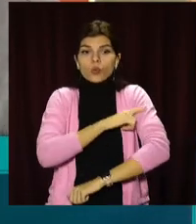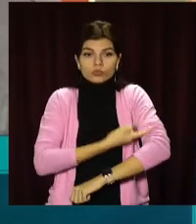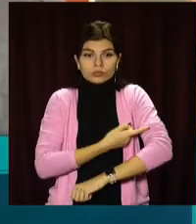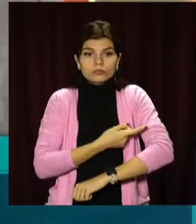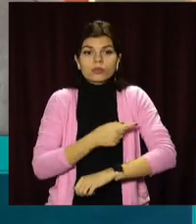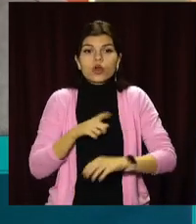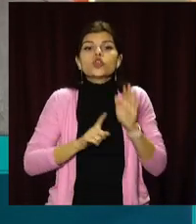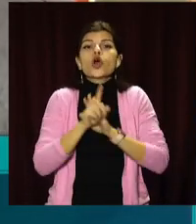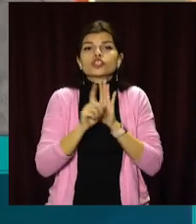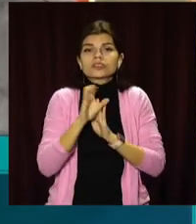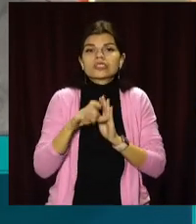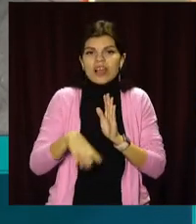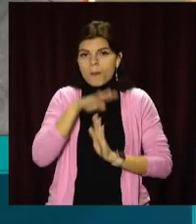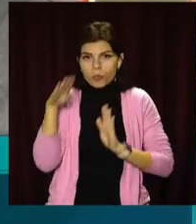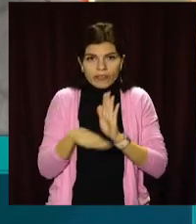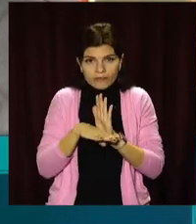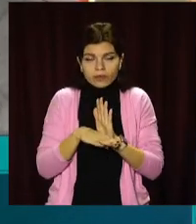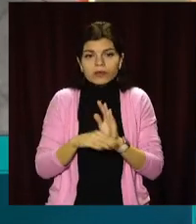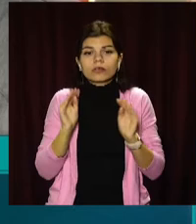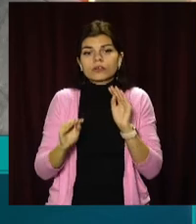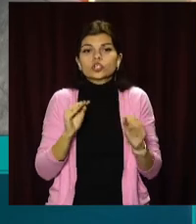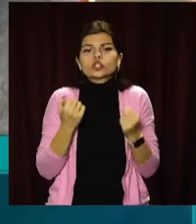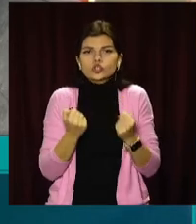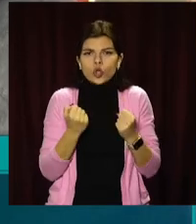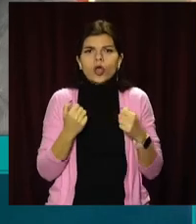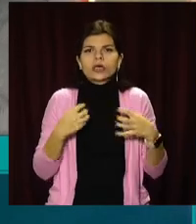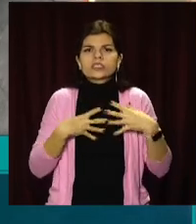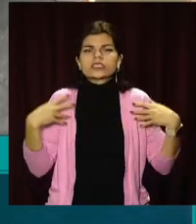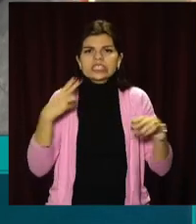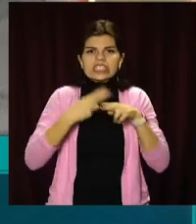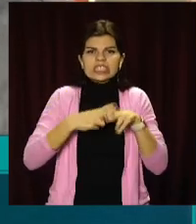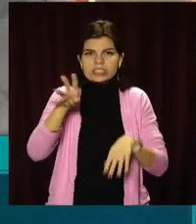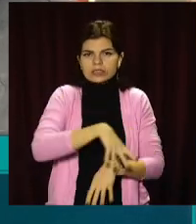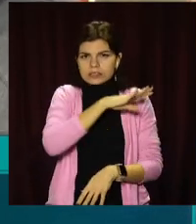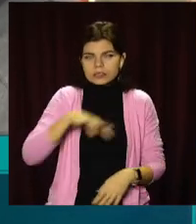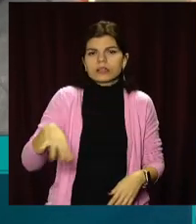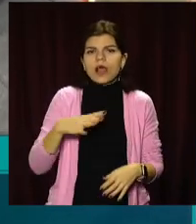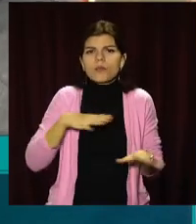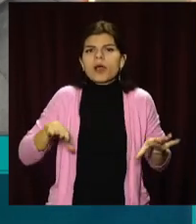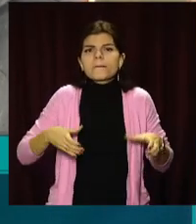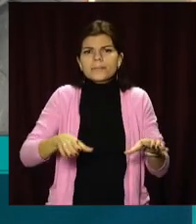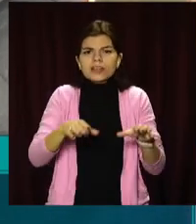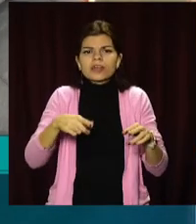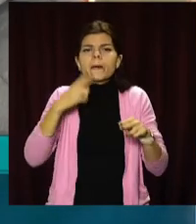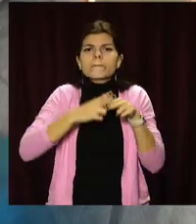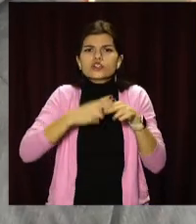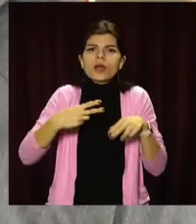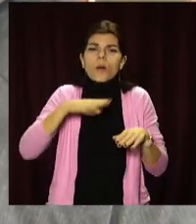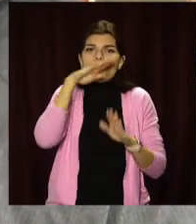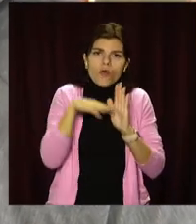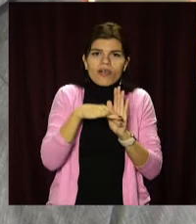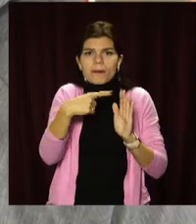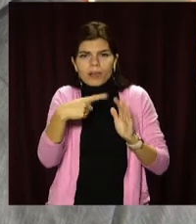починаючи з підвалу, дополнительно встановлені жорсткості, ребра. Були удалені плити перекриття між підвалом і першим